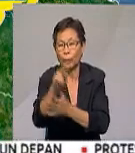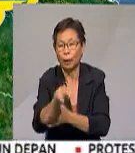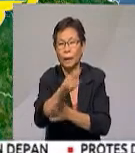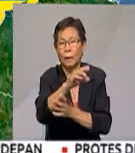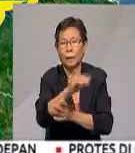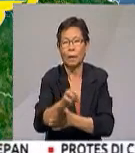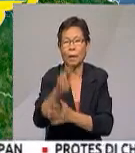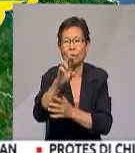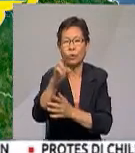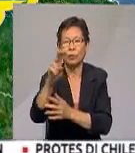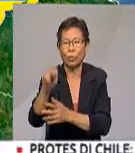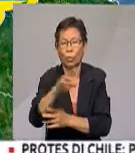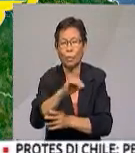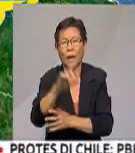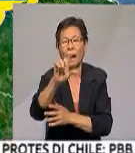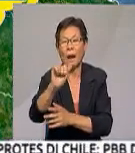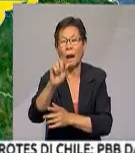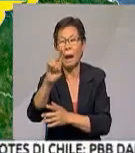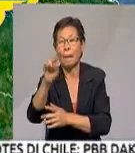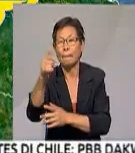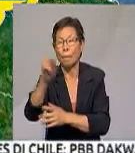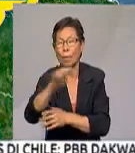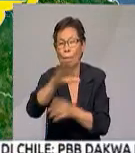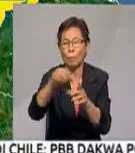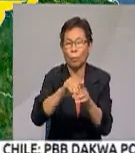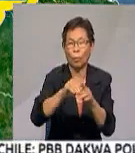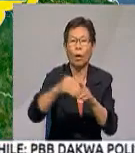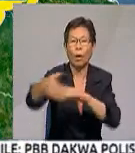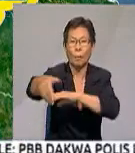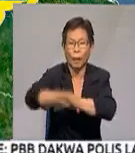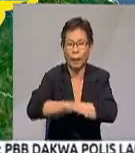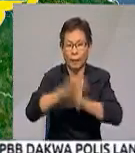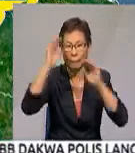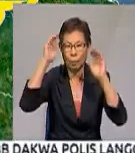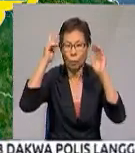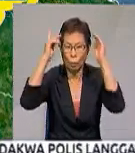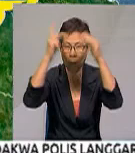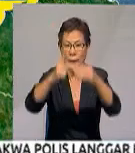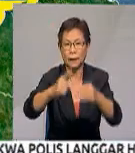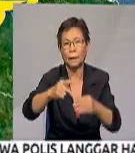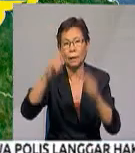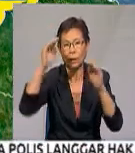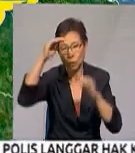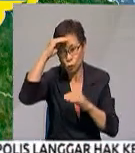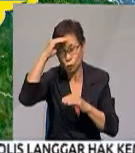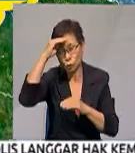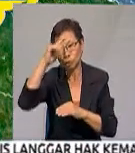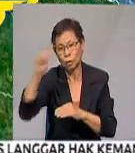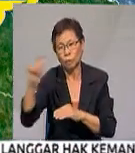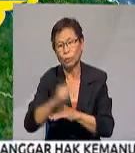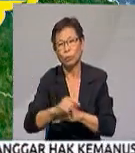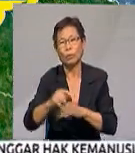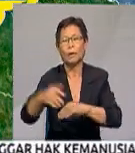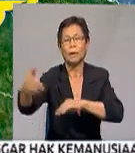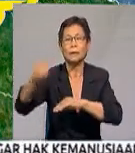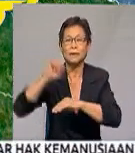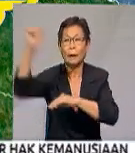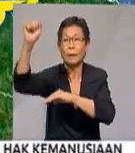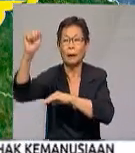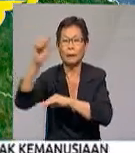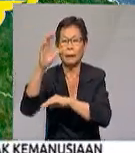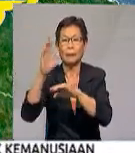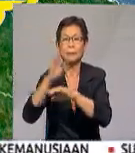juga Labuan kerana ia meliputi perairan Kelantan, Terengganu, Pahang, Johor Timur sepanjang perairan Sarawak dan juga Sabah